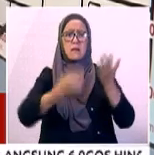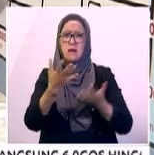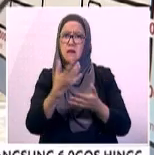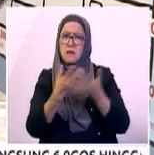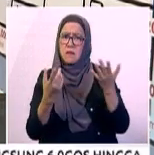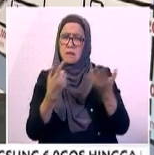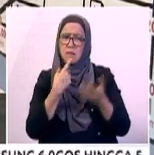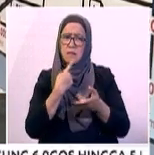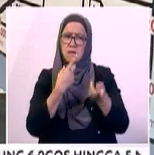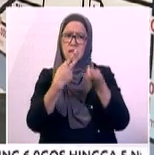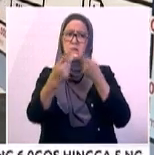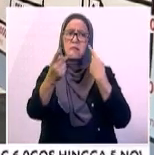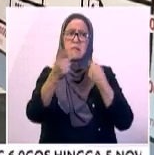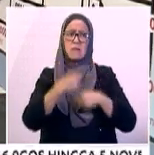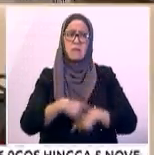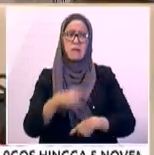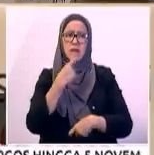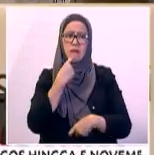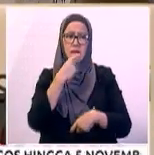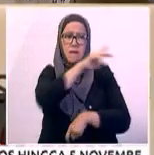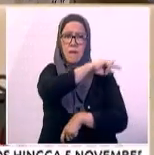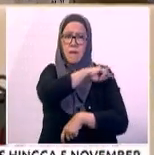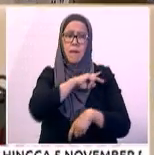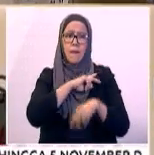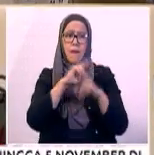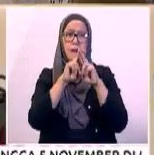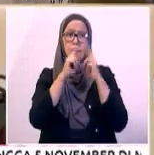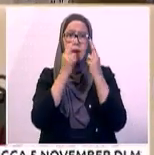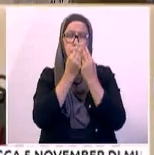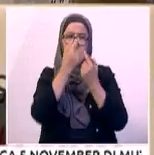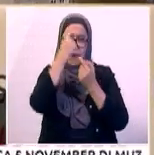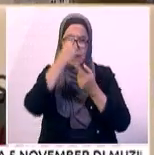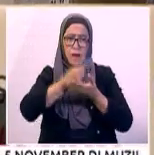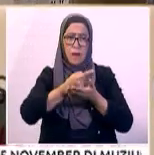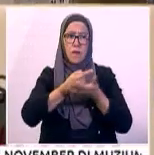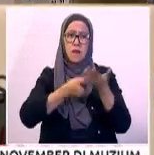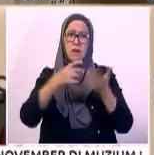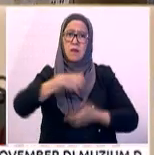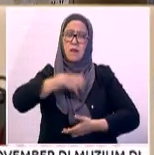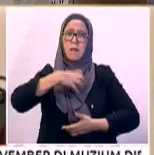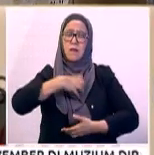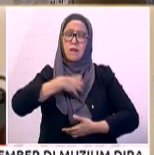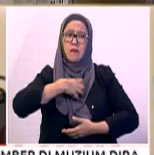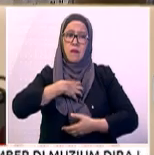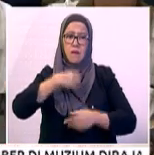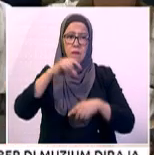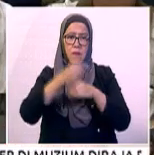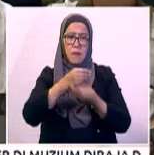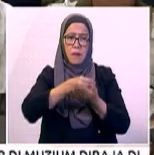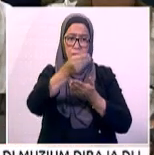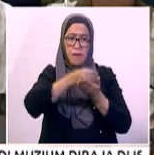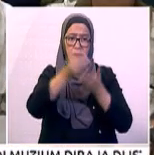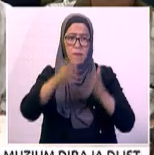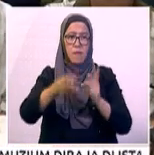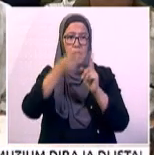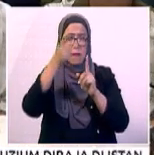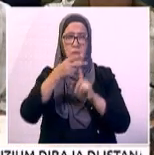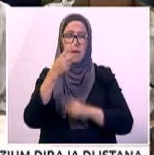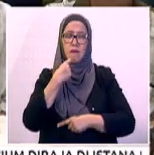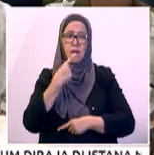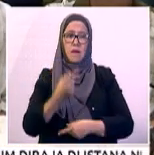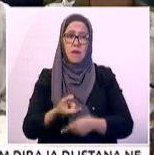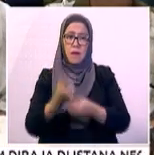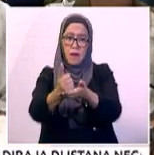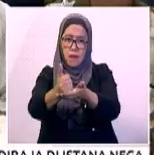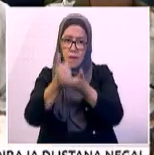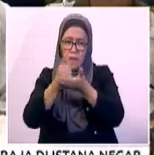Ketua Unit Aduan Persatuan Pengguna Pulau Pinang, Ravinder Singh, memohon pihak kerajaan negeri membantu para pembeli. Pangsapuri 20